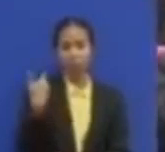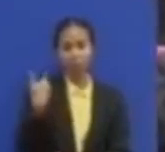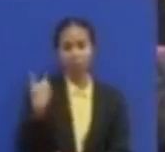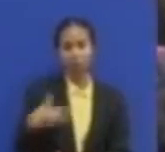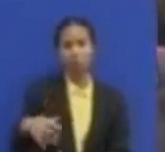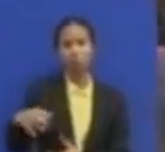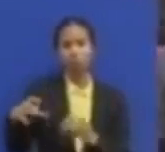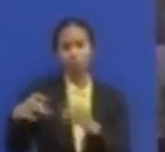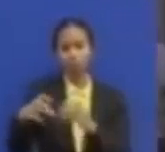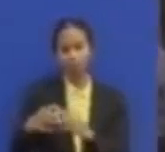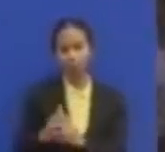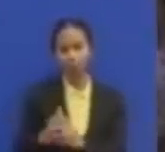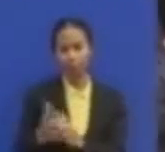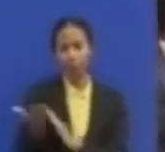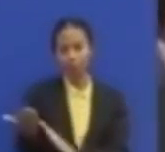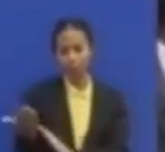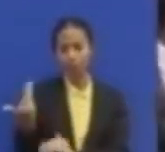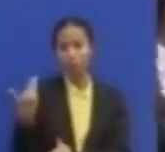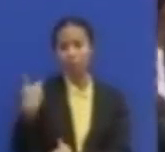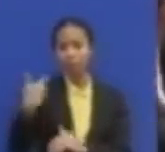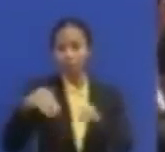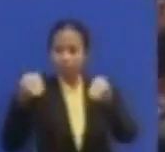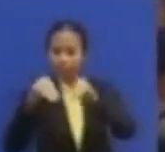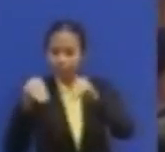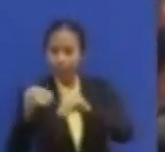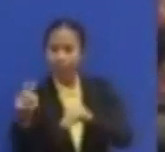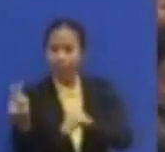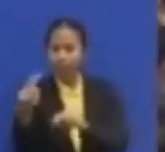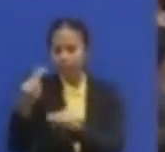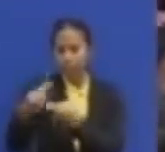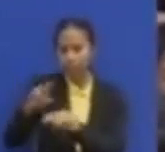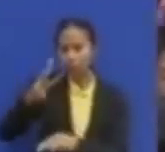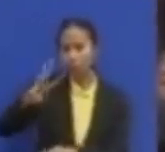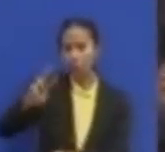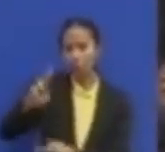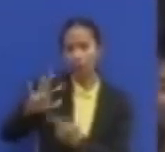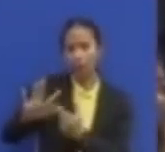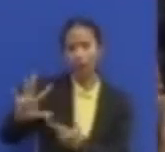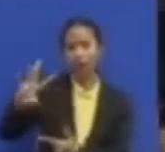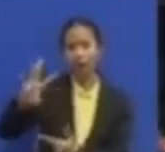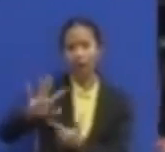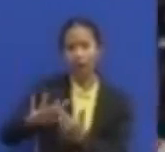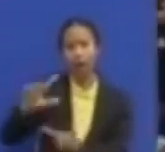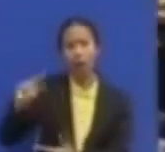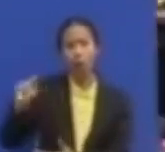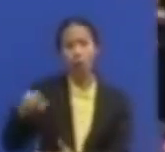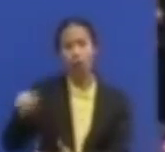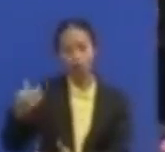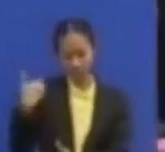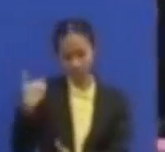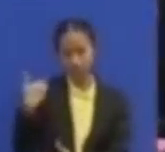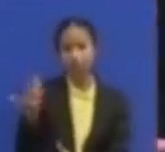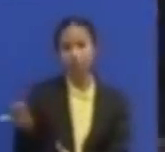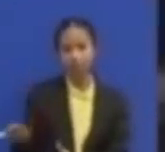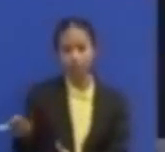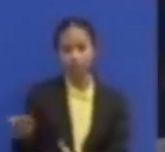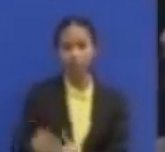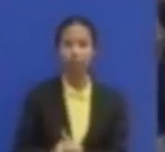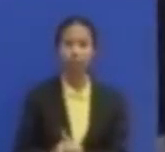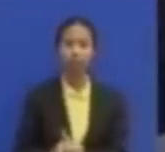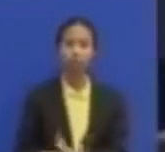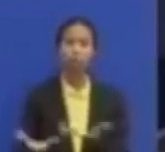รจำนงนะคะแล้วก็ใกล้ๆกัน คุณวราวุฒิศิลปะอาชานะครับนี่ก็เป็นในส่วนของชาติไทยพัฒน